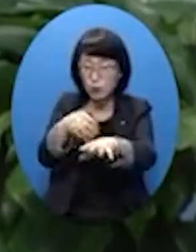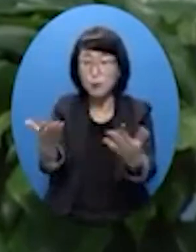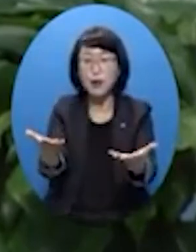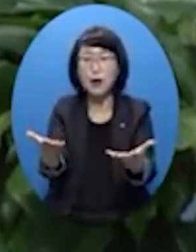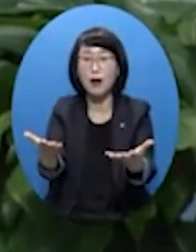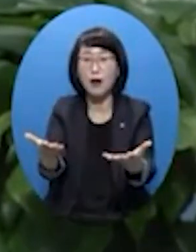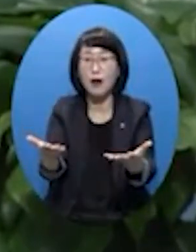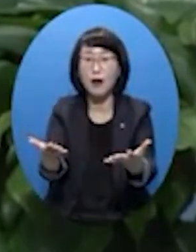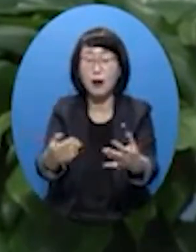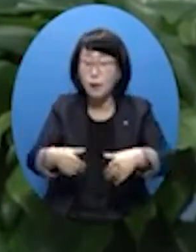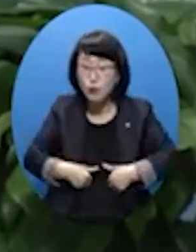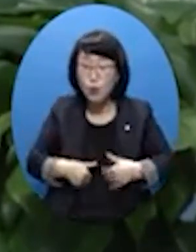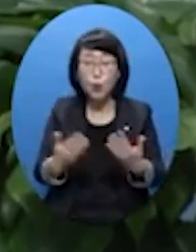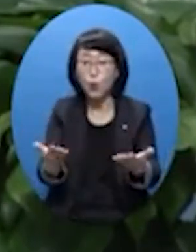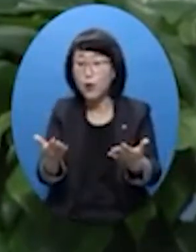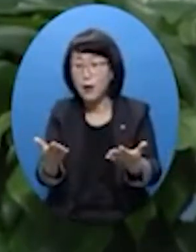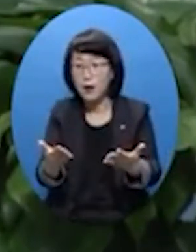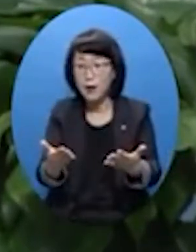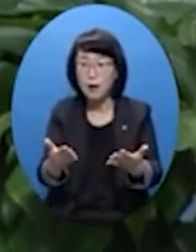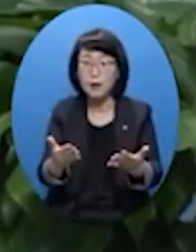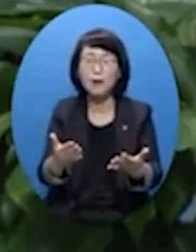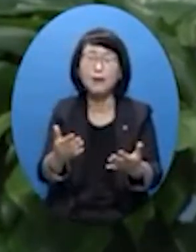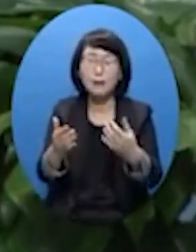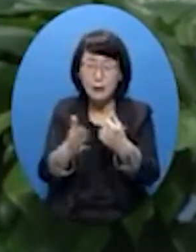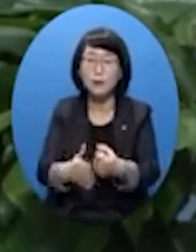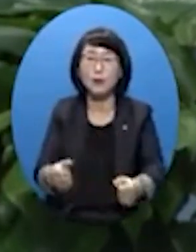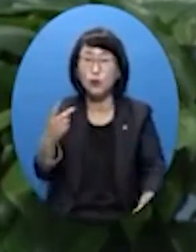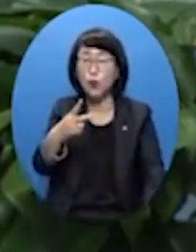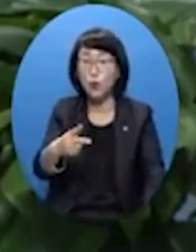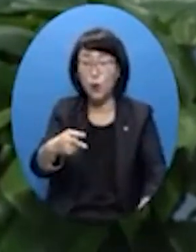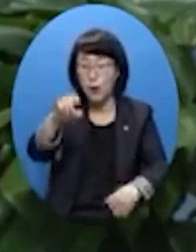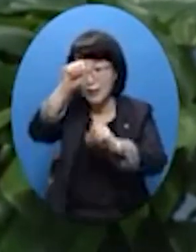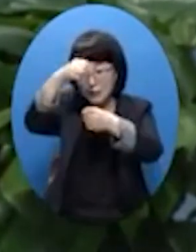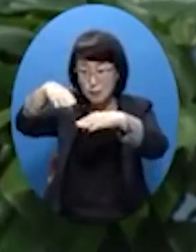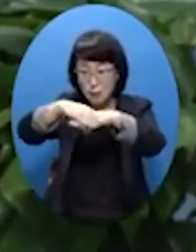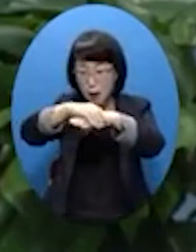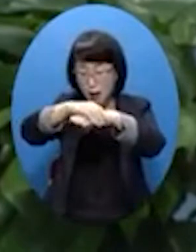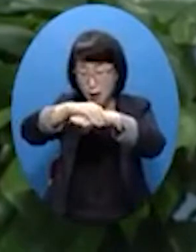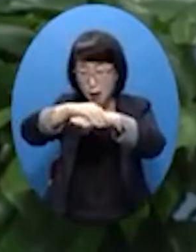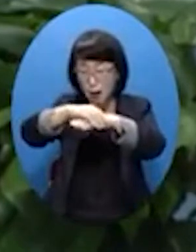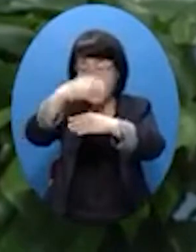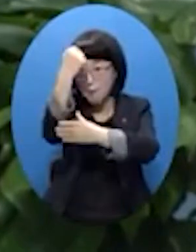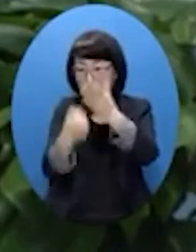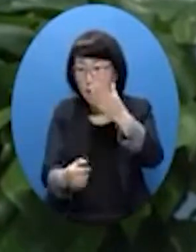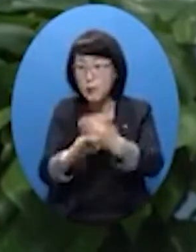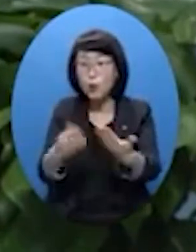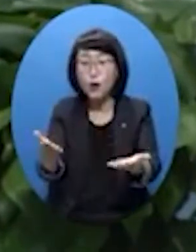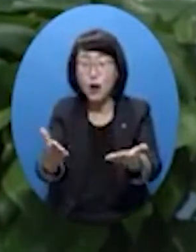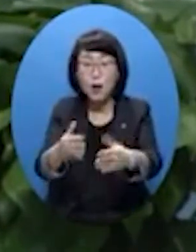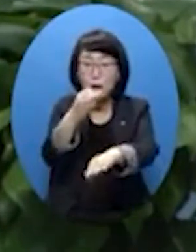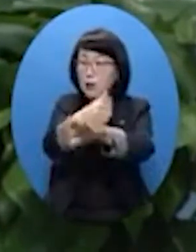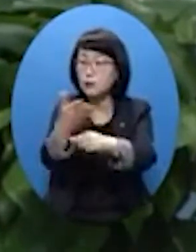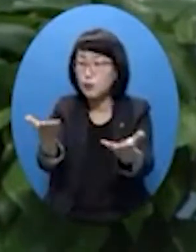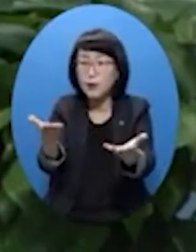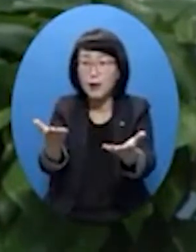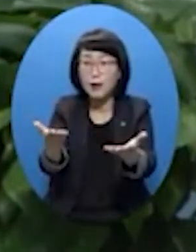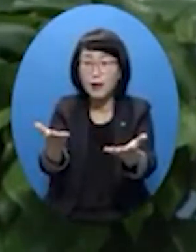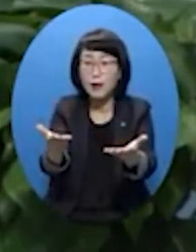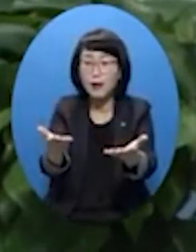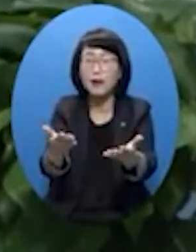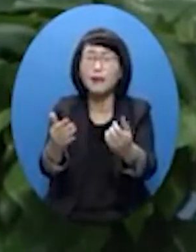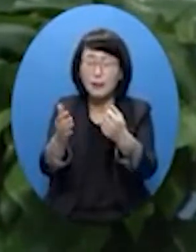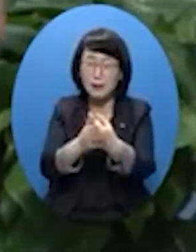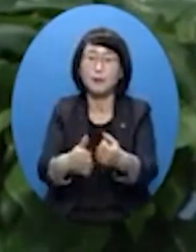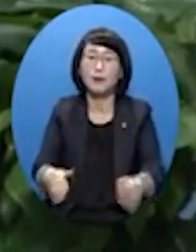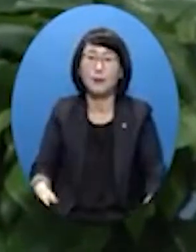어떻게 저들이 필요한 것을 구할 수가 있겠습니까 또 광에서 신발이 떨어지지만 어디 심벌 가기 높다 어서 10월 사소 초대 9회 싶겠습니까